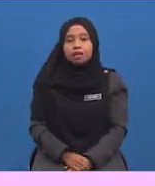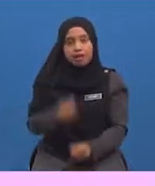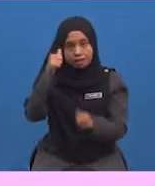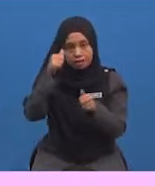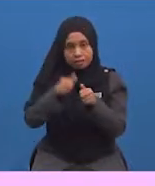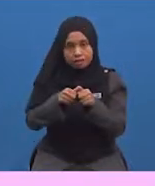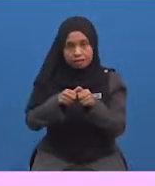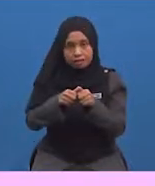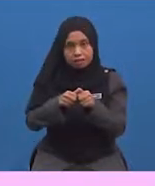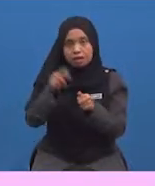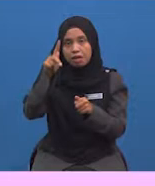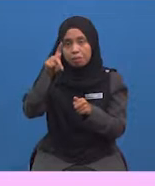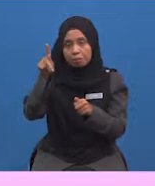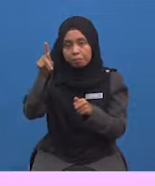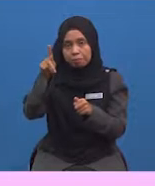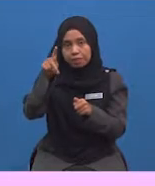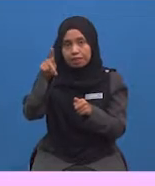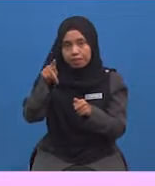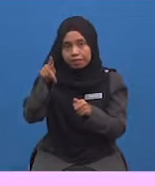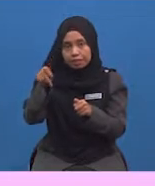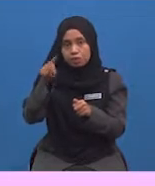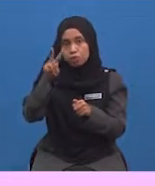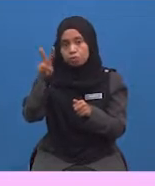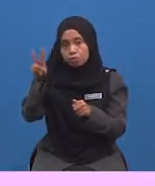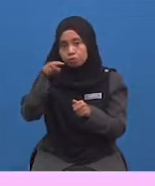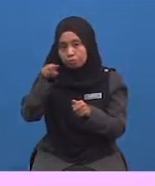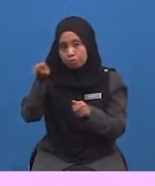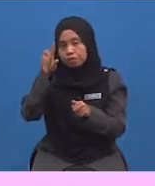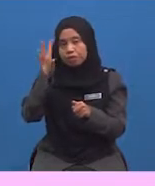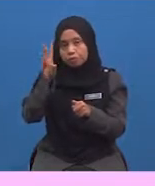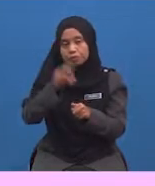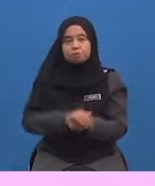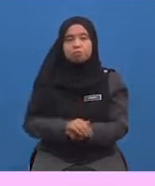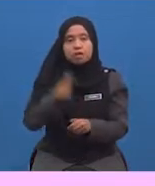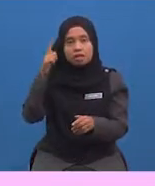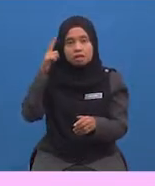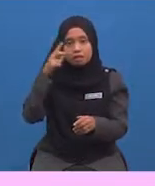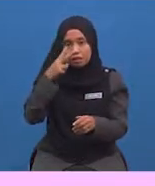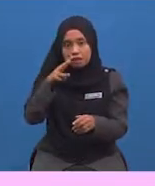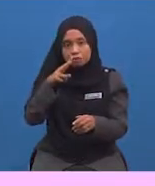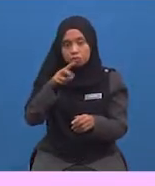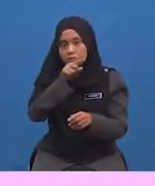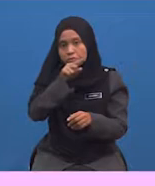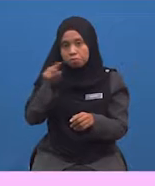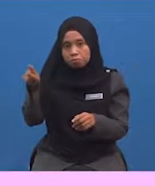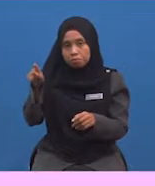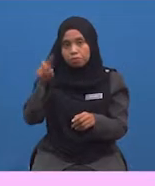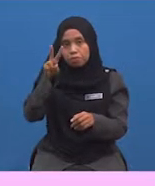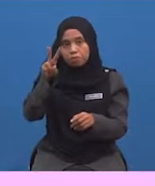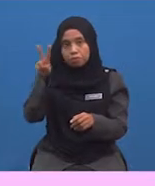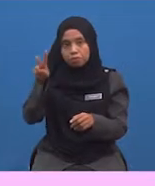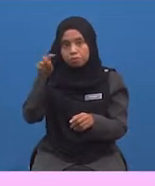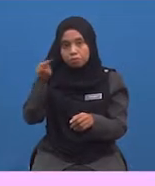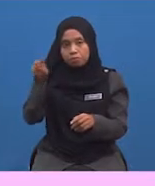Ingat, nilai pi ialah 22/7. Lihat, baris kedua ditunjukkan penggantian